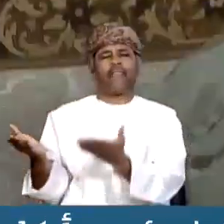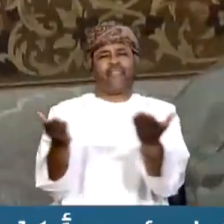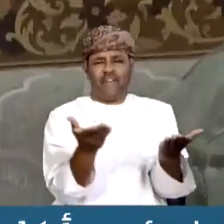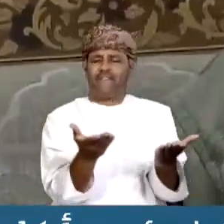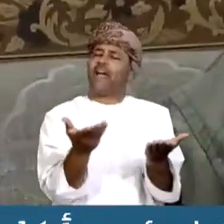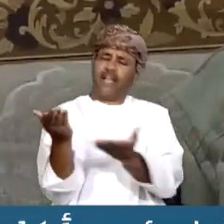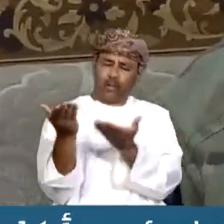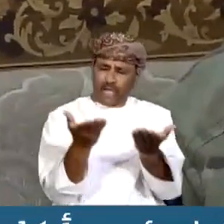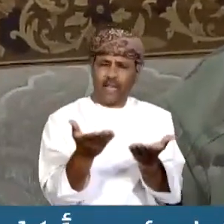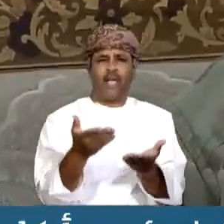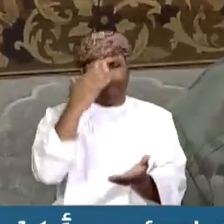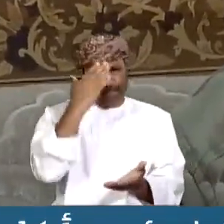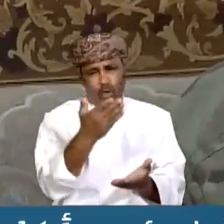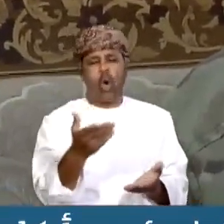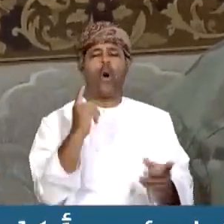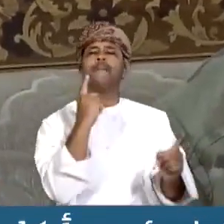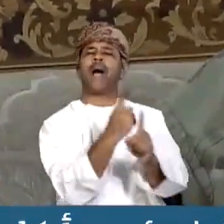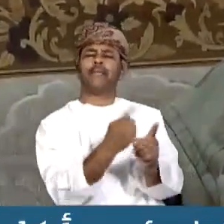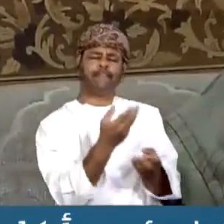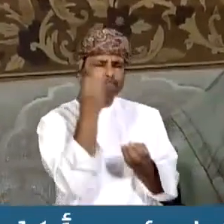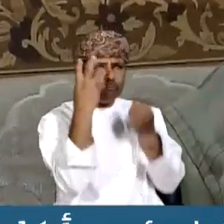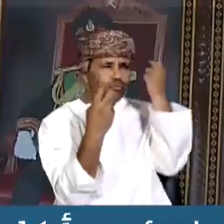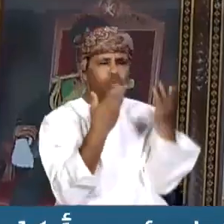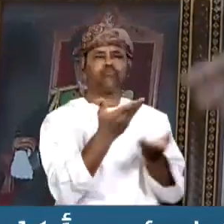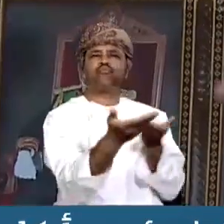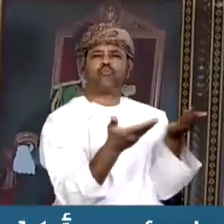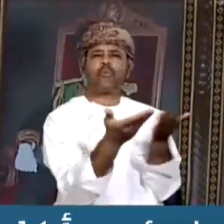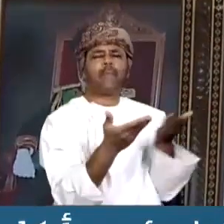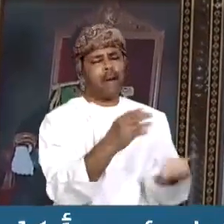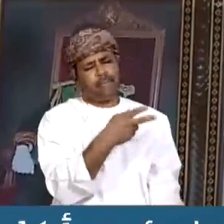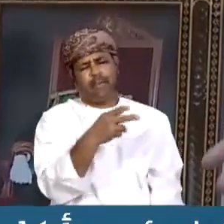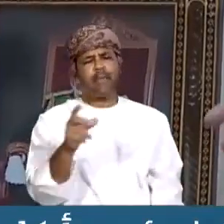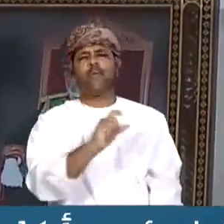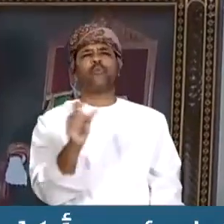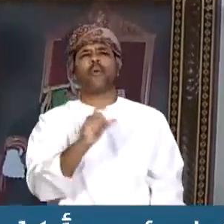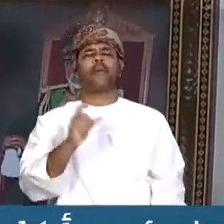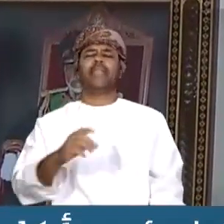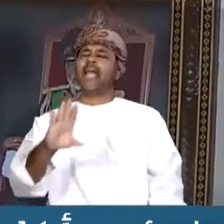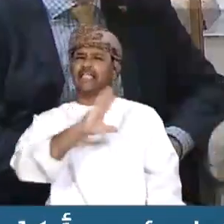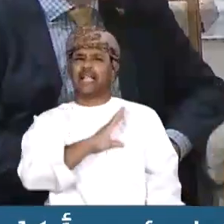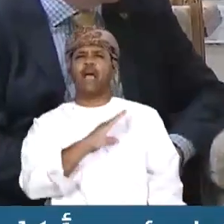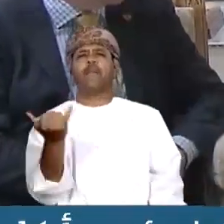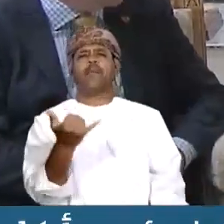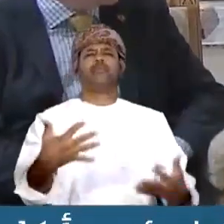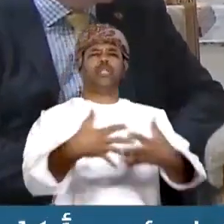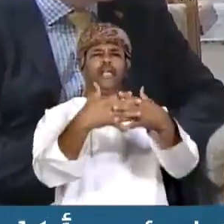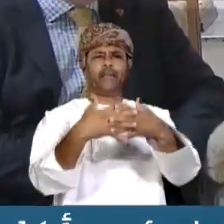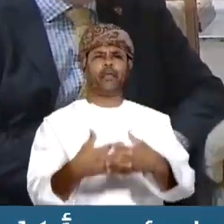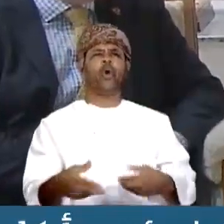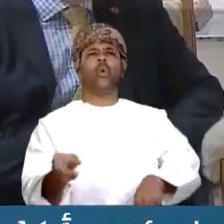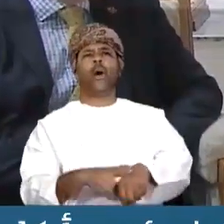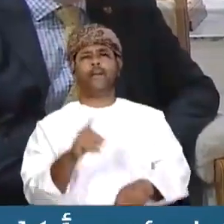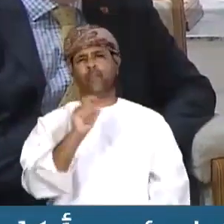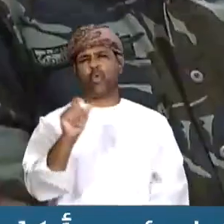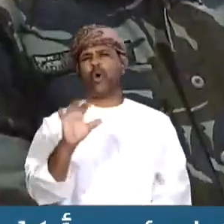البريطاني، وتم خلال المقابلة تبادل وجهات النظر وبحث عدد من الأمور العسكرية ذات الاهتمام المشترك، لا